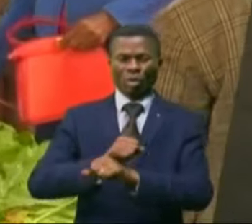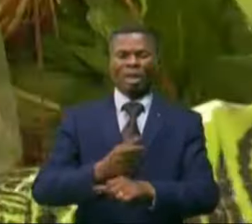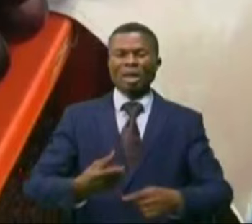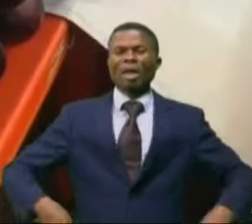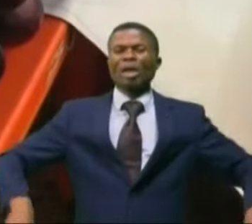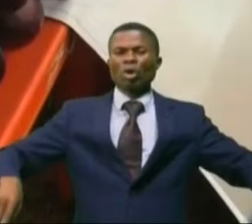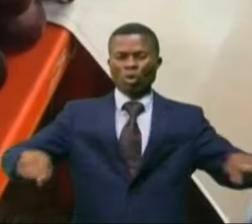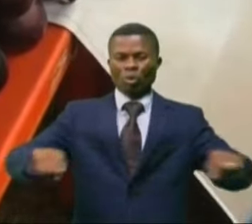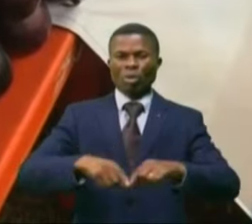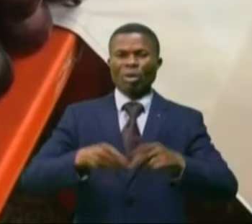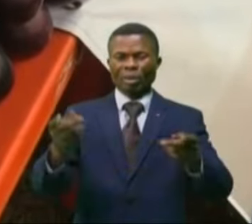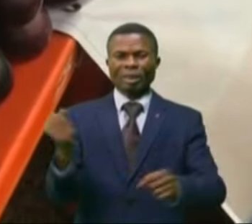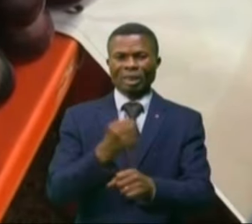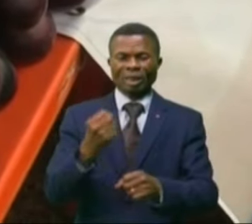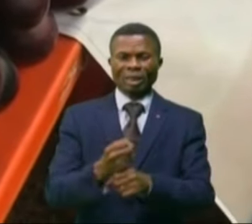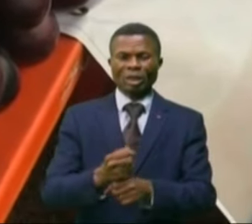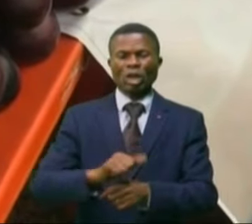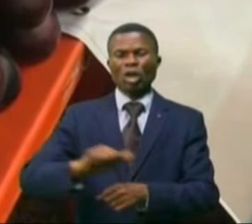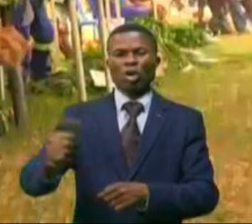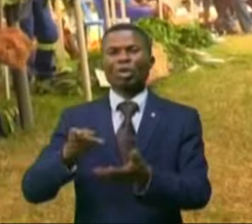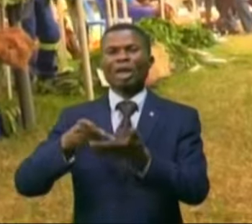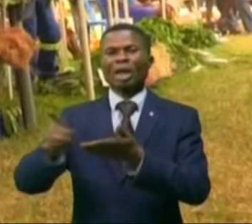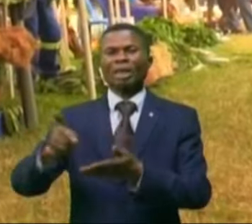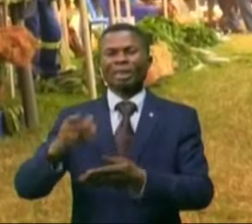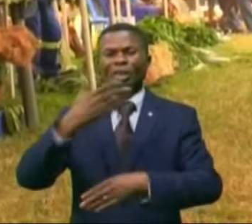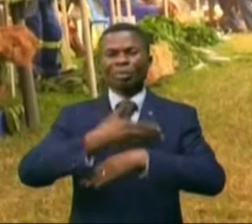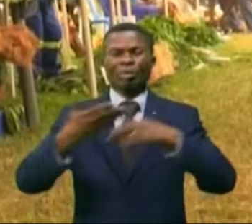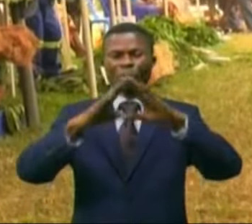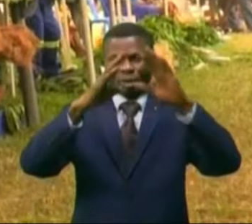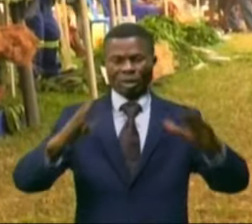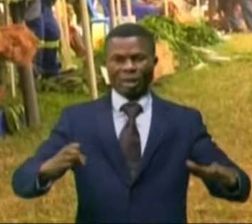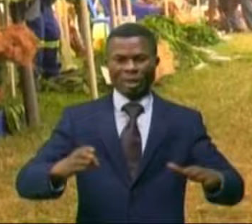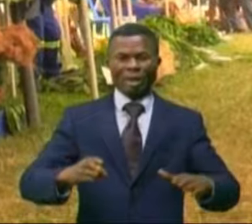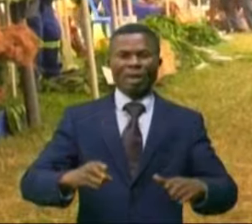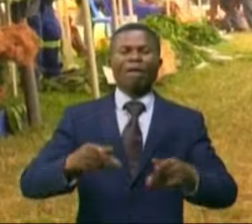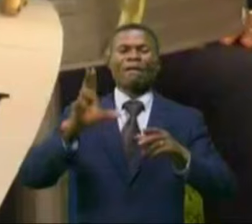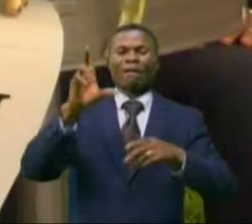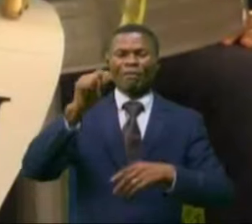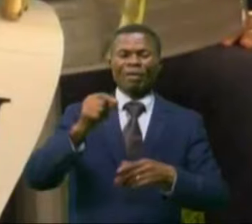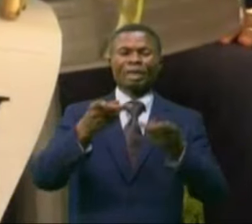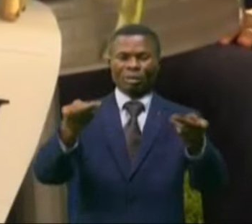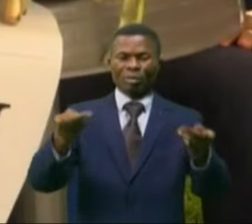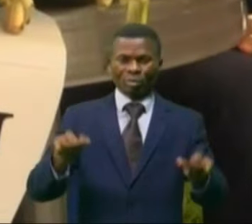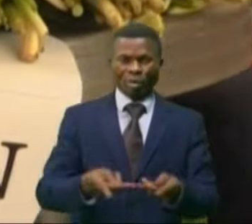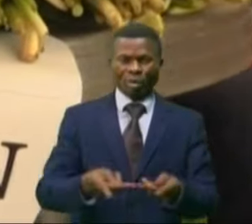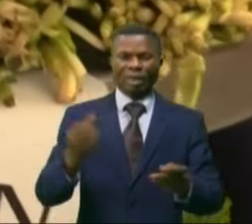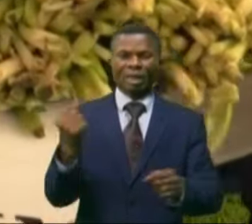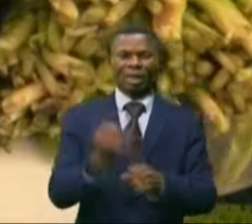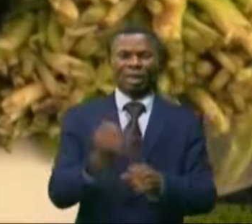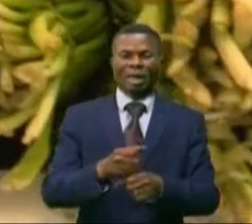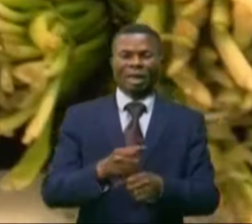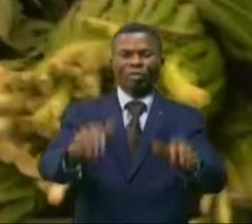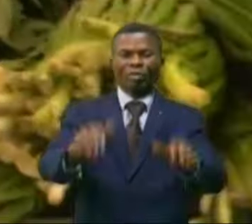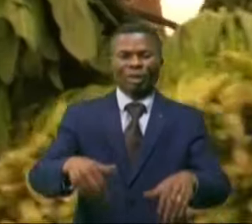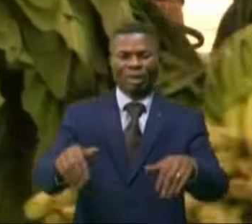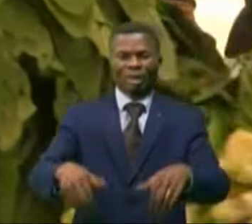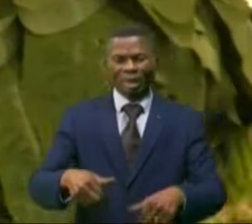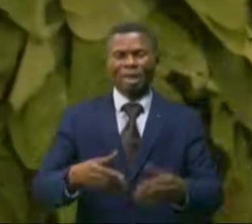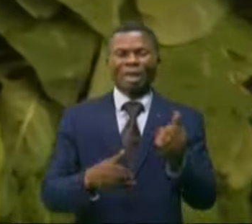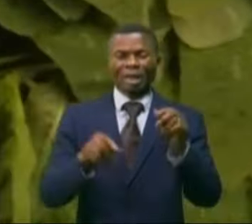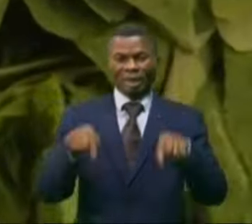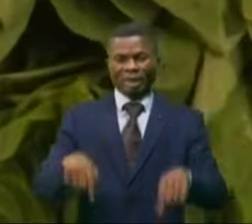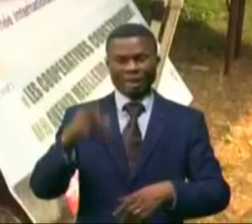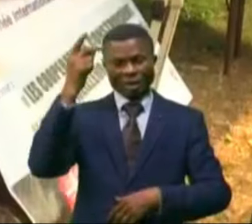sites victimes des spoliations. Sur plus d'une vingtaine de sites destinés aux cultures vivrières à